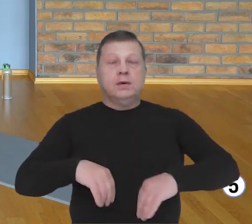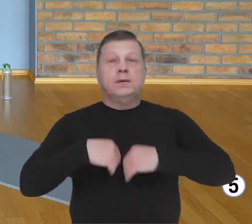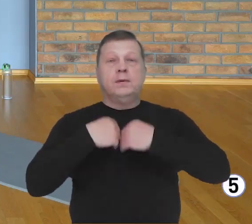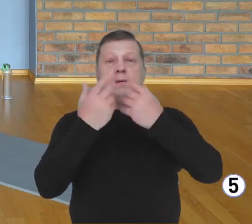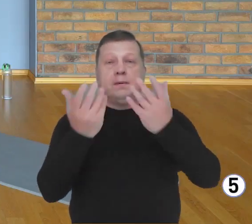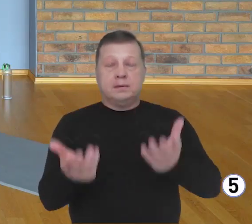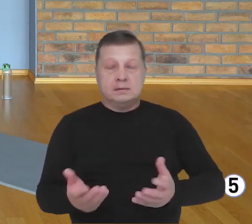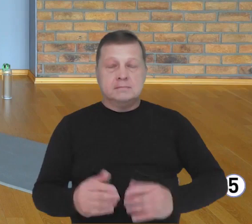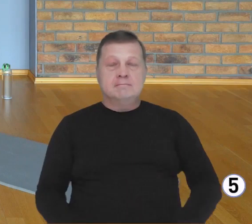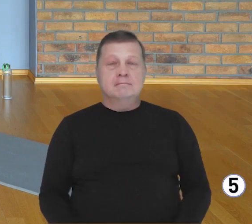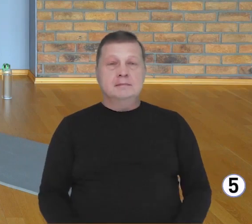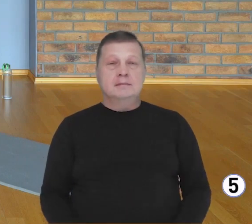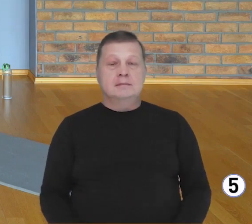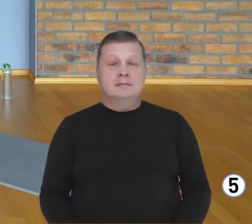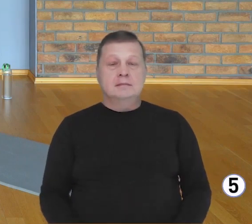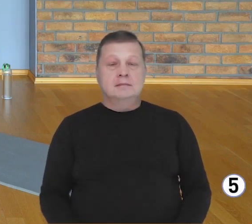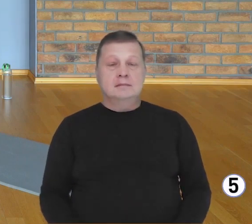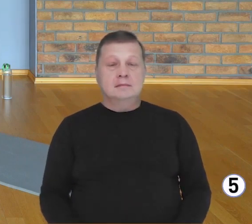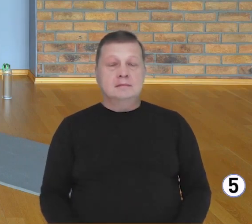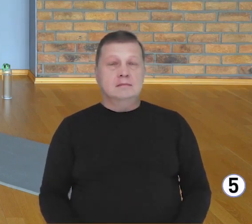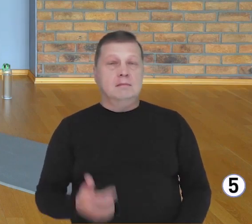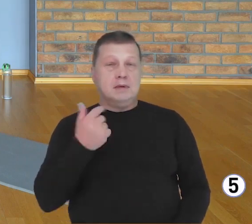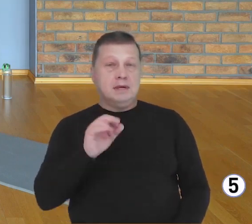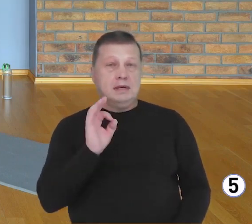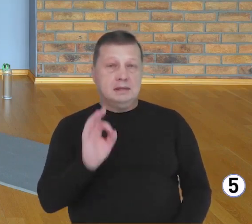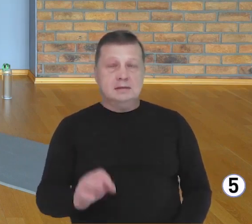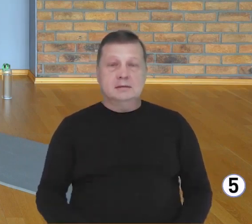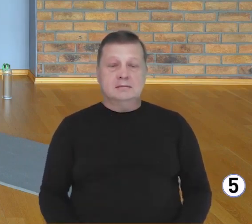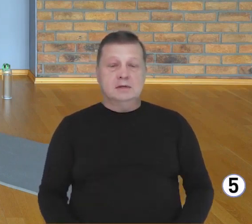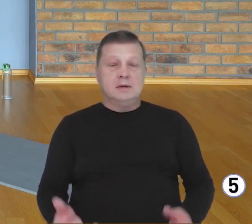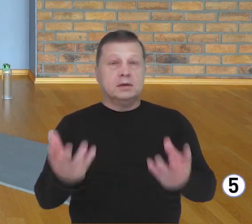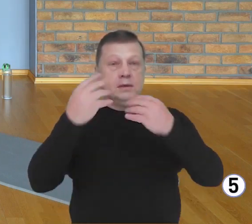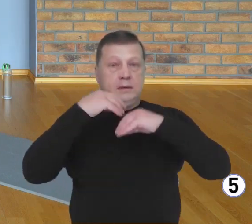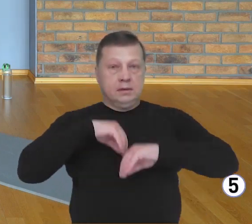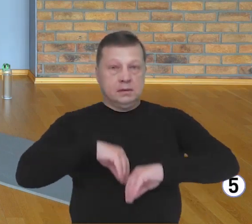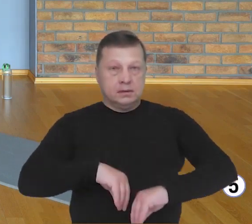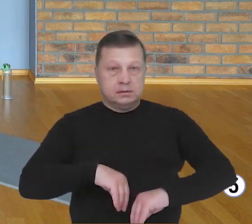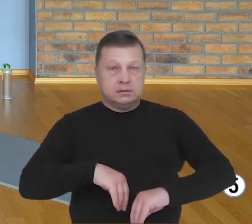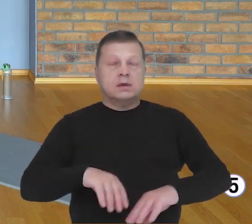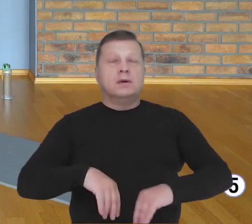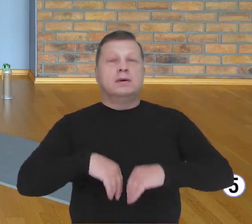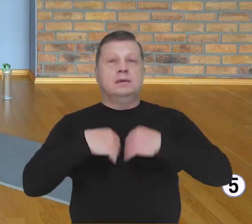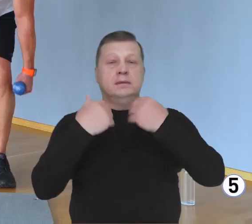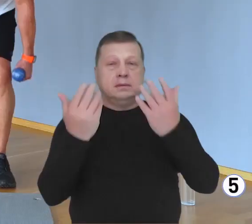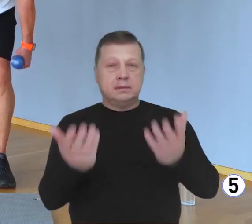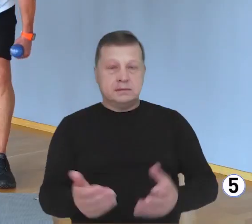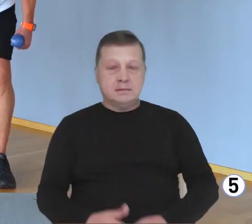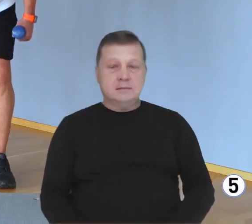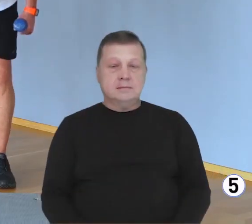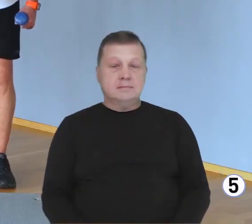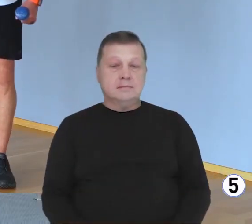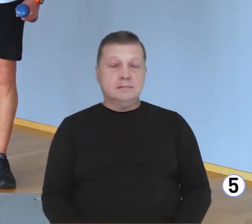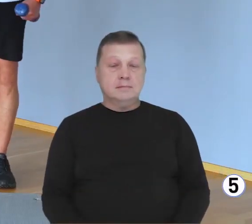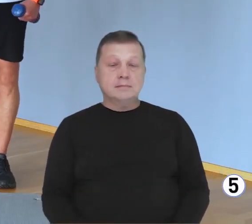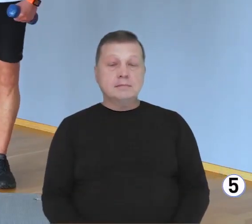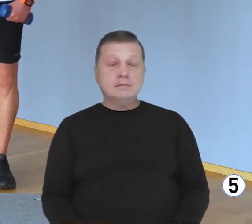powoli i góra, wydech. Bardzo dobrze. Wdech i